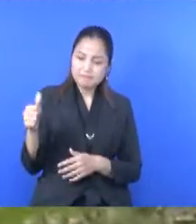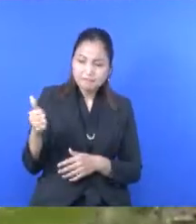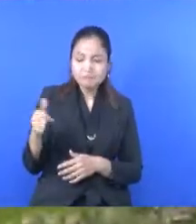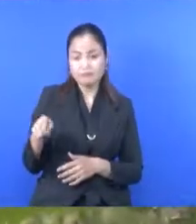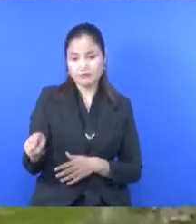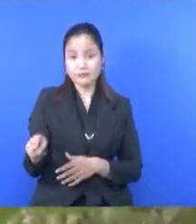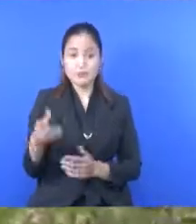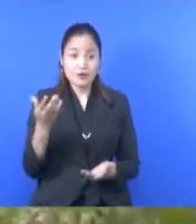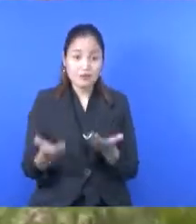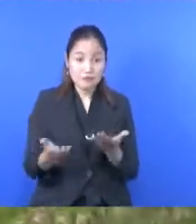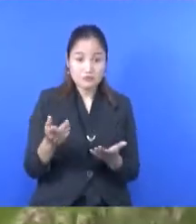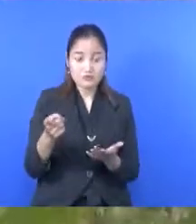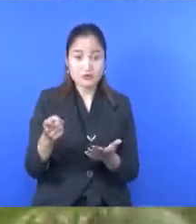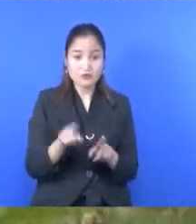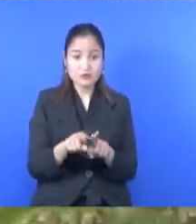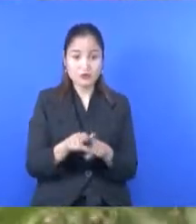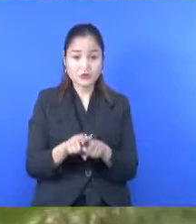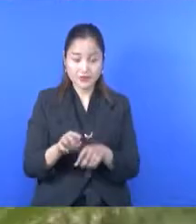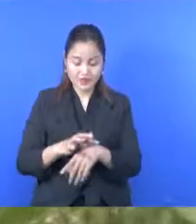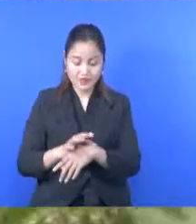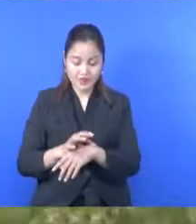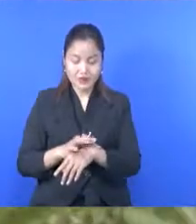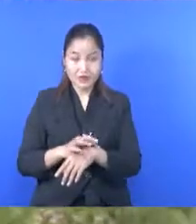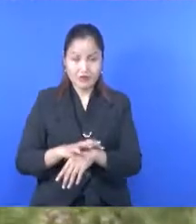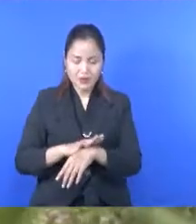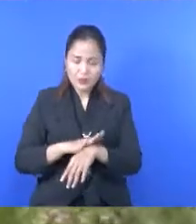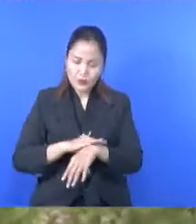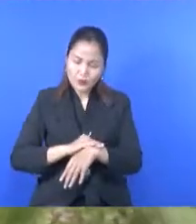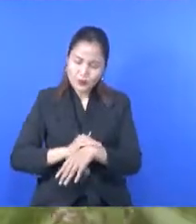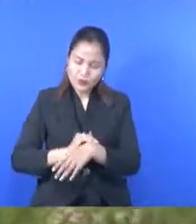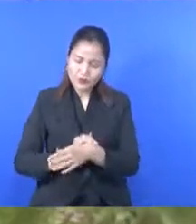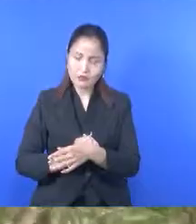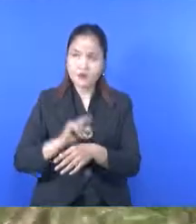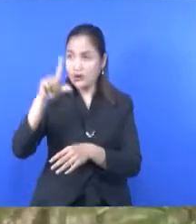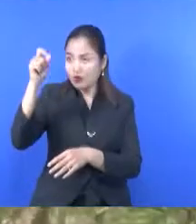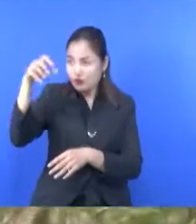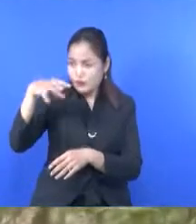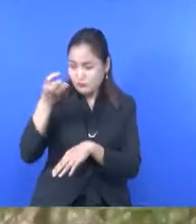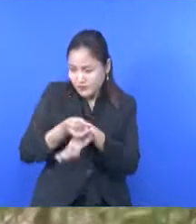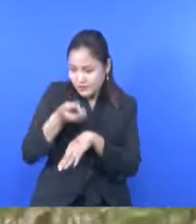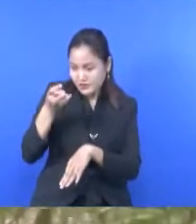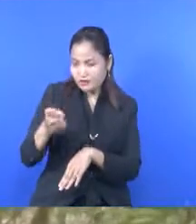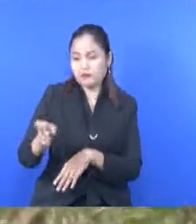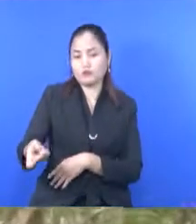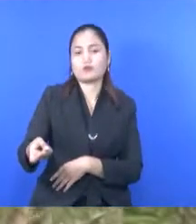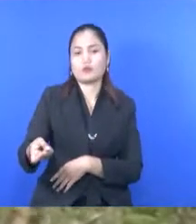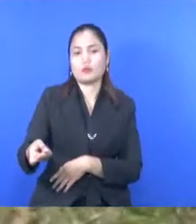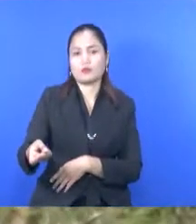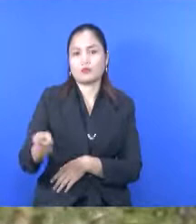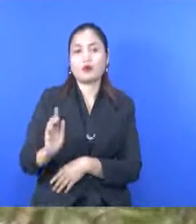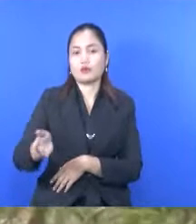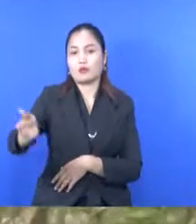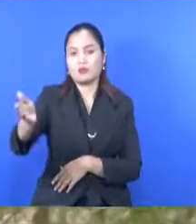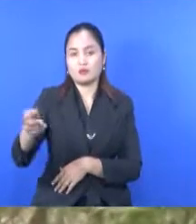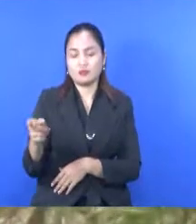គេថាបើយើងមនុស្សយើងគេហៅស្បែកវា ស្បែ កស្ដើងវាហាស់តែត្រូវថ្ងៃតិចគឺ slap mong anh ấy